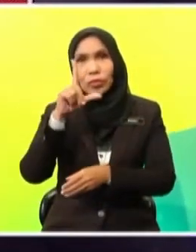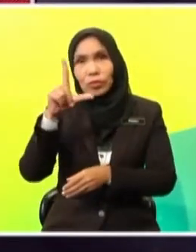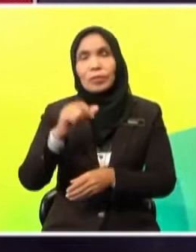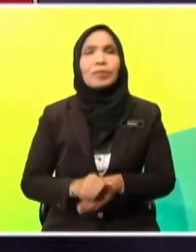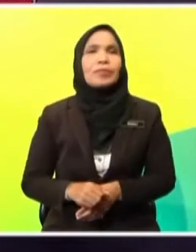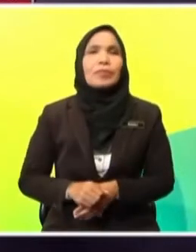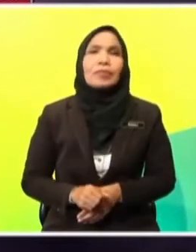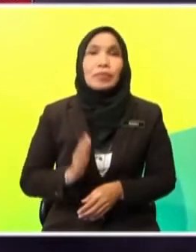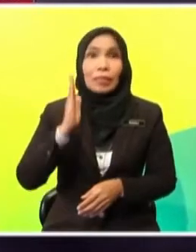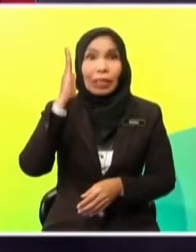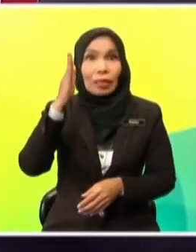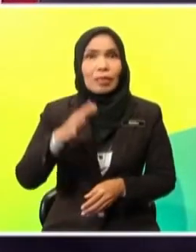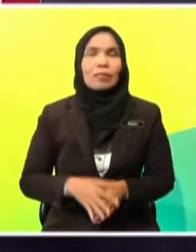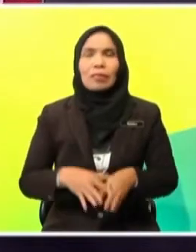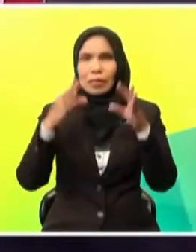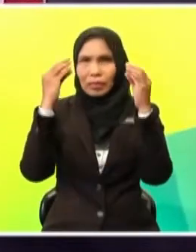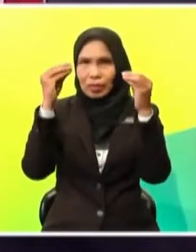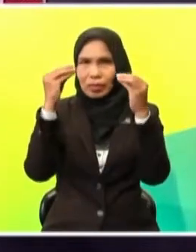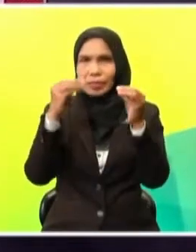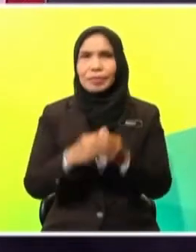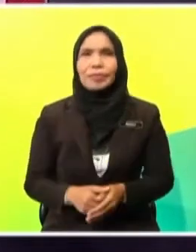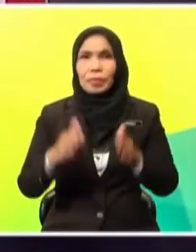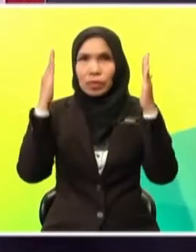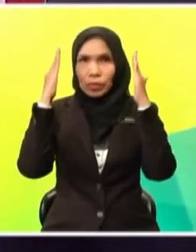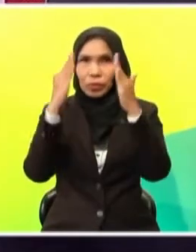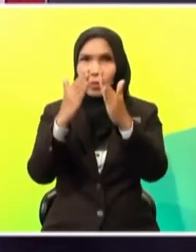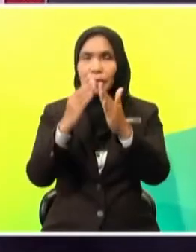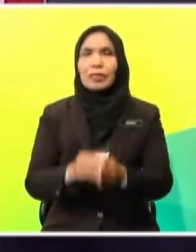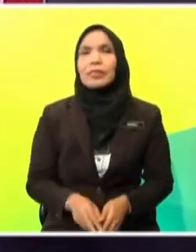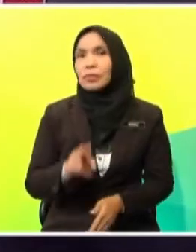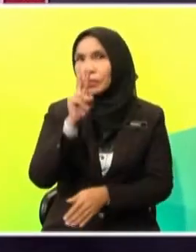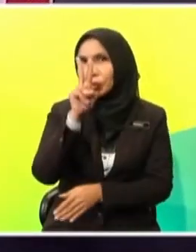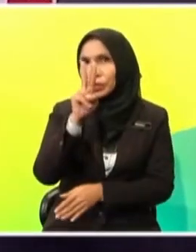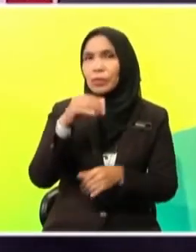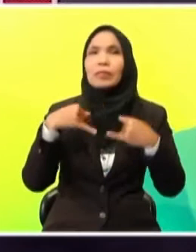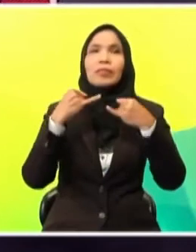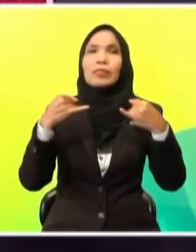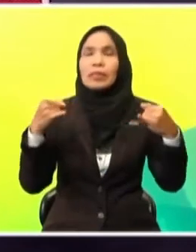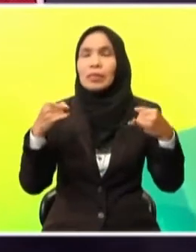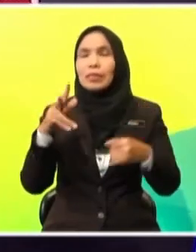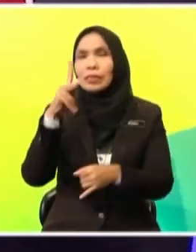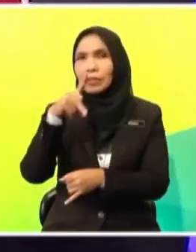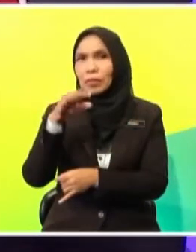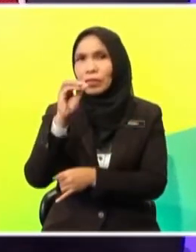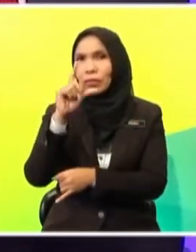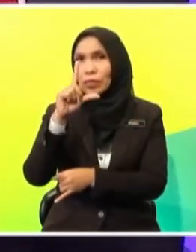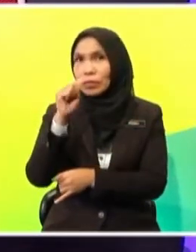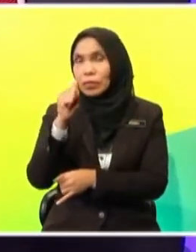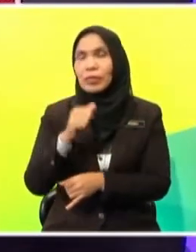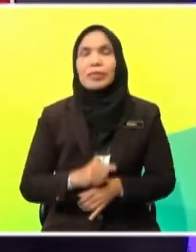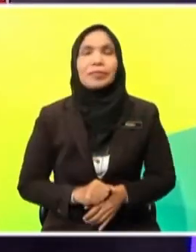kayu disini kita akan fokus kepada dua jenis pola suku kate